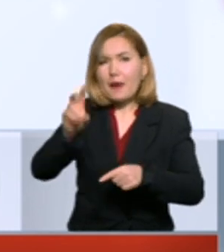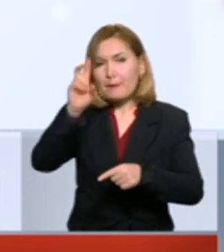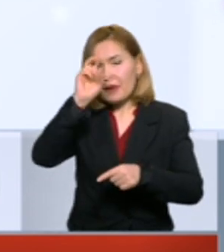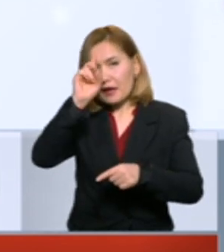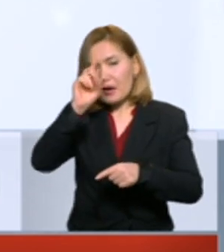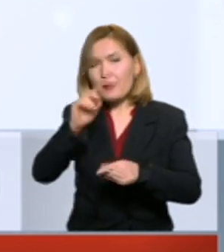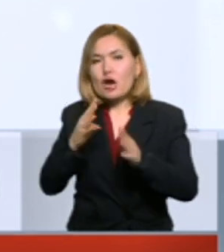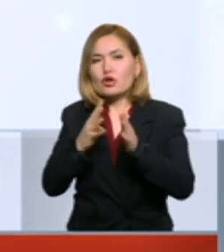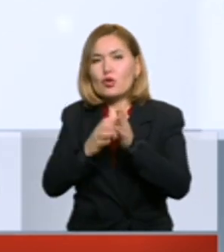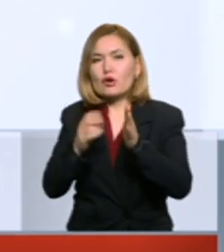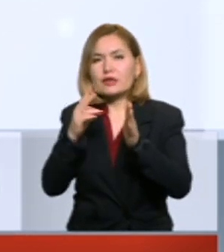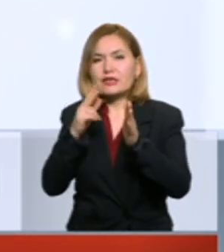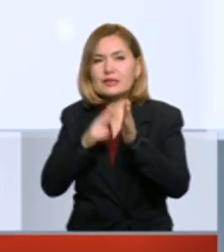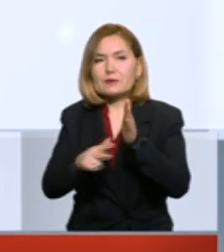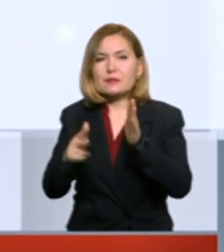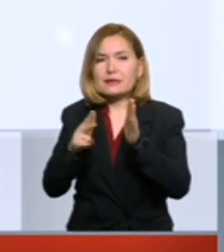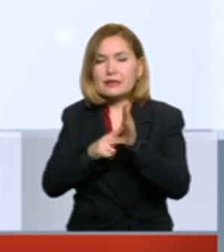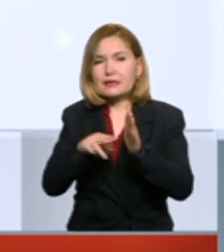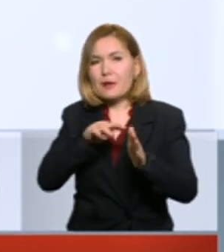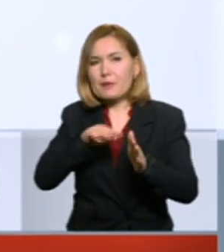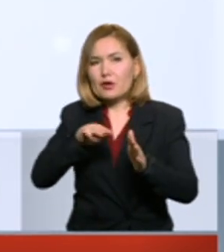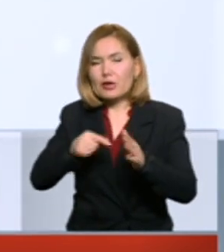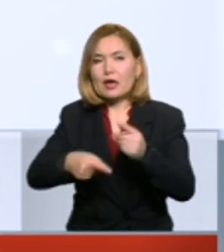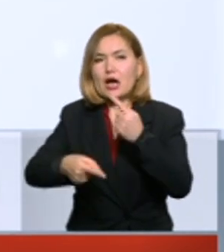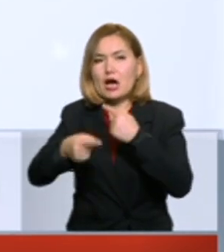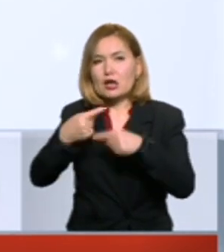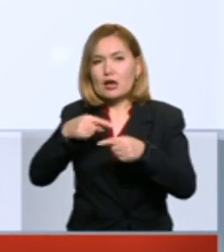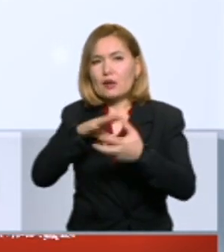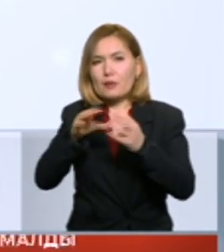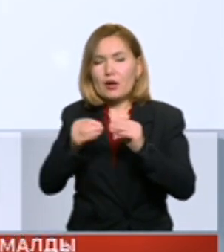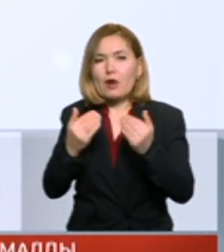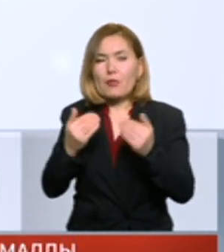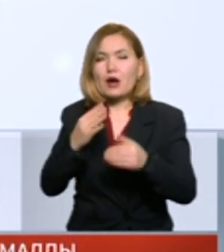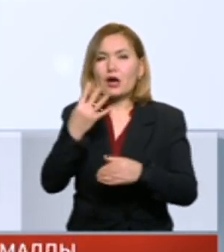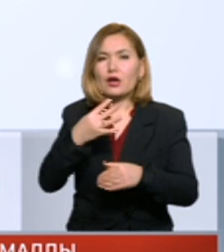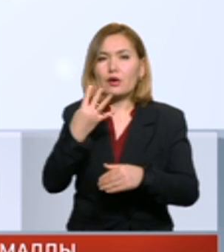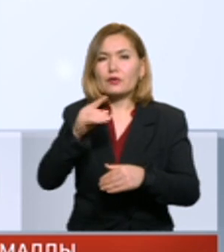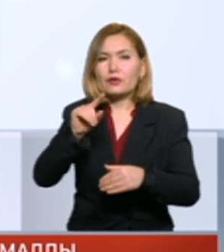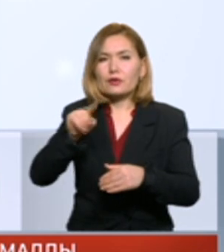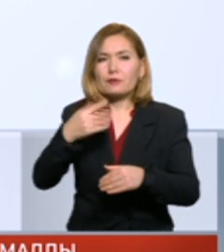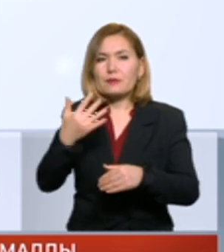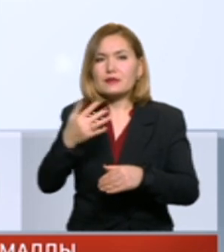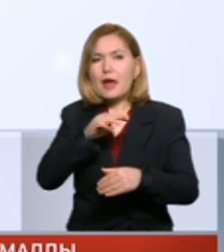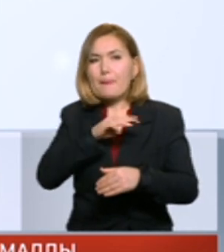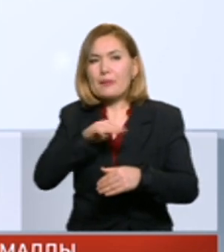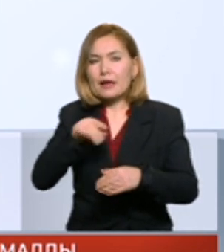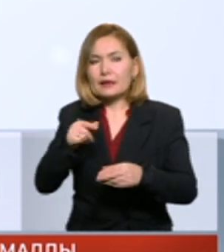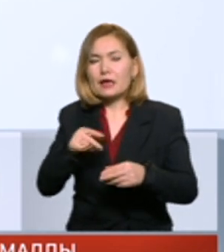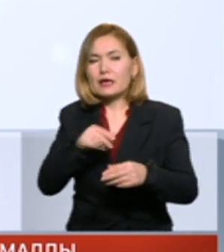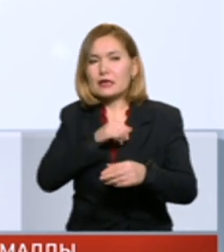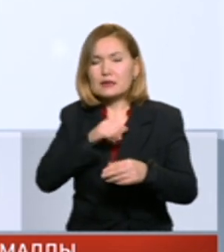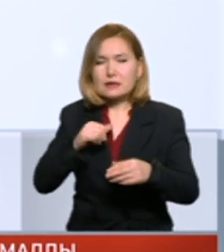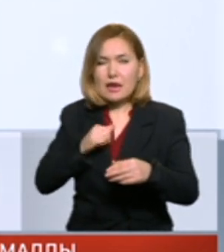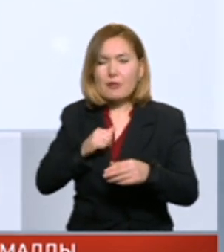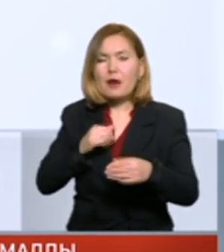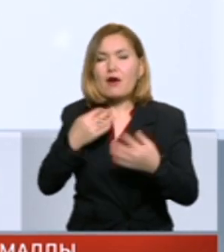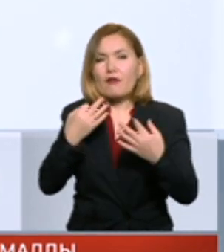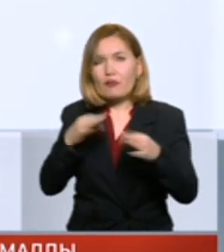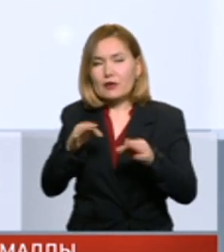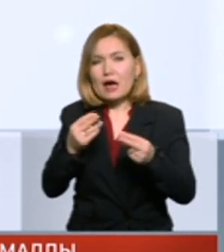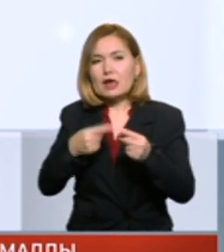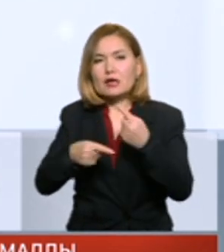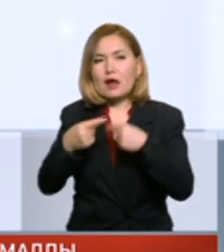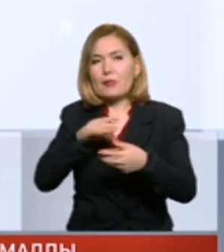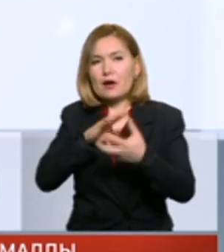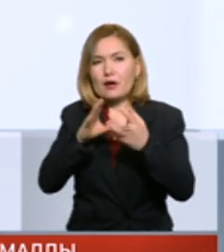мемлекет 978 миллион теңге шығынданған. Бүгінде 44,5 миллиард теңге өз еркімен қайтарылды. Бұл қаражат